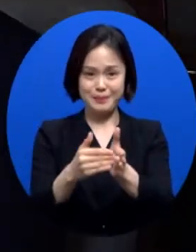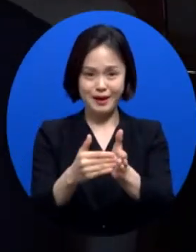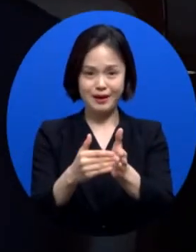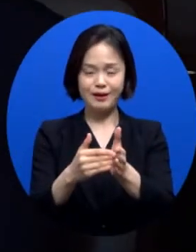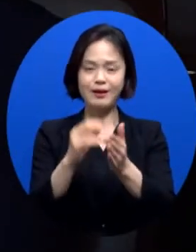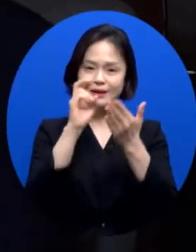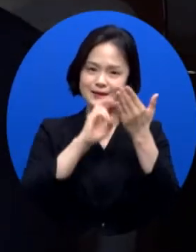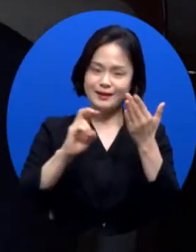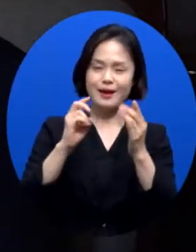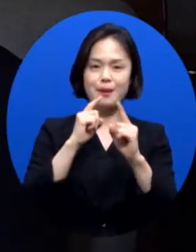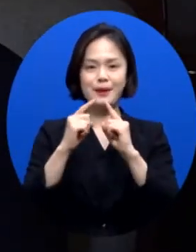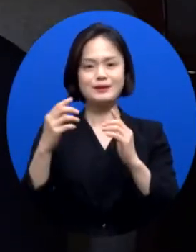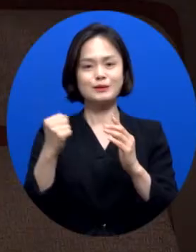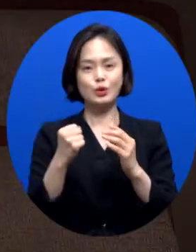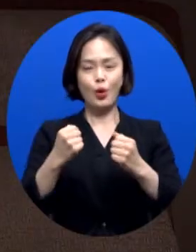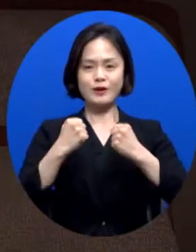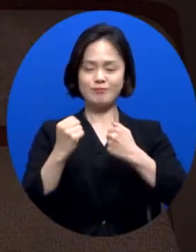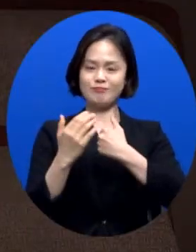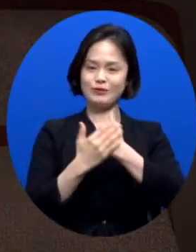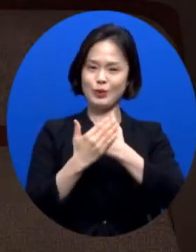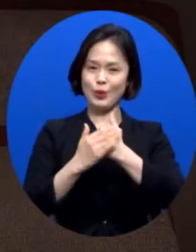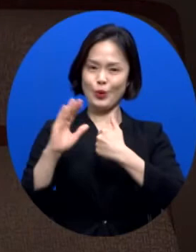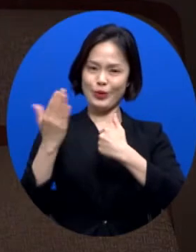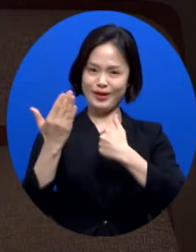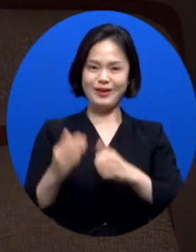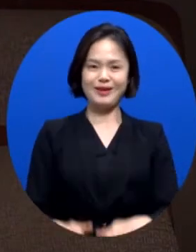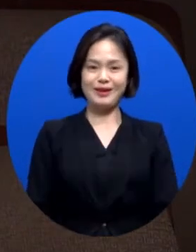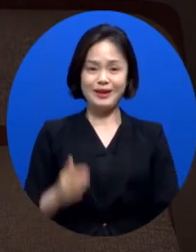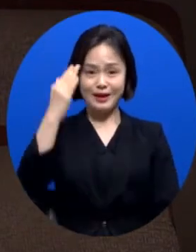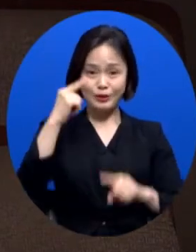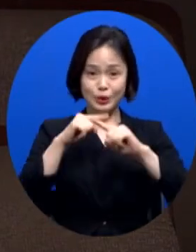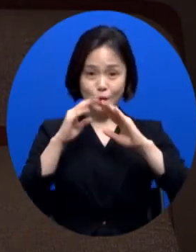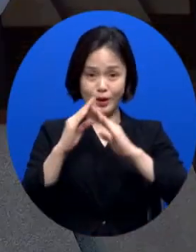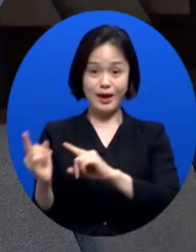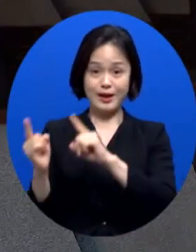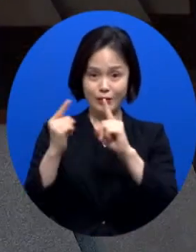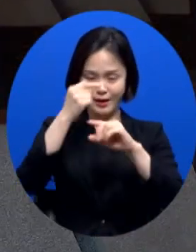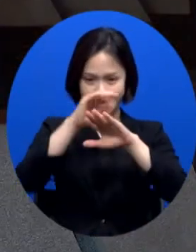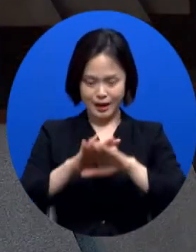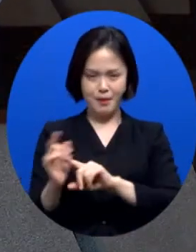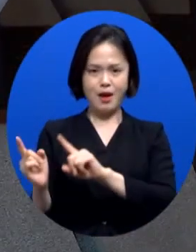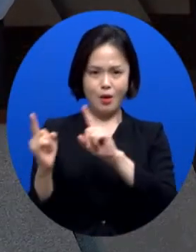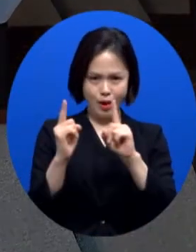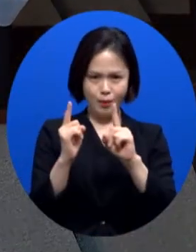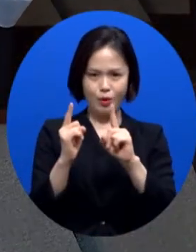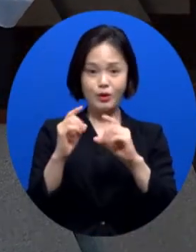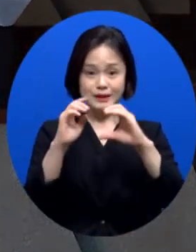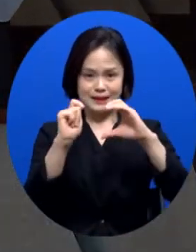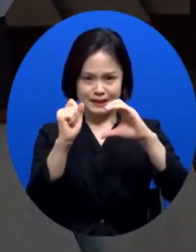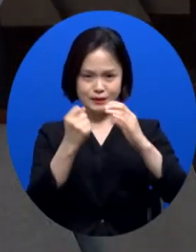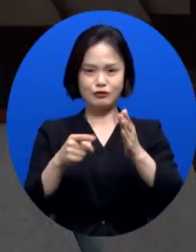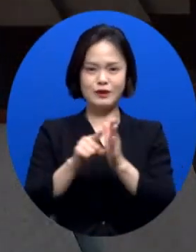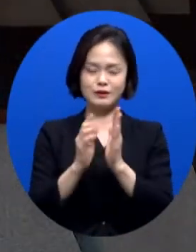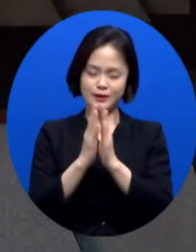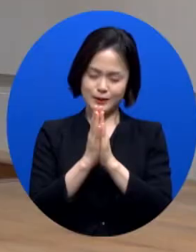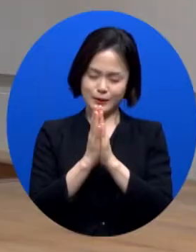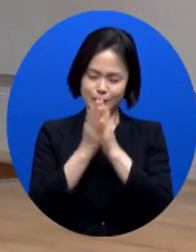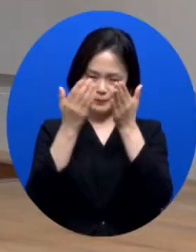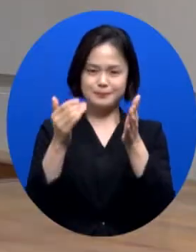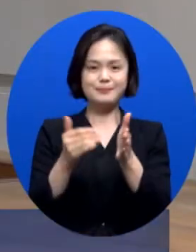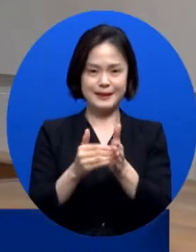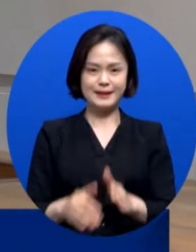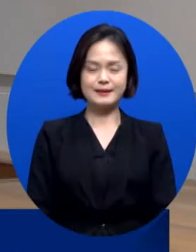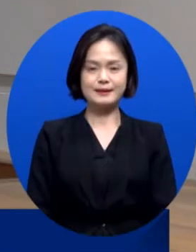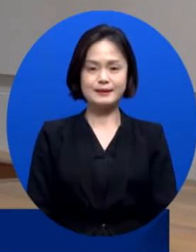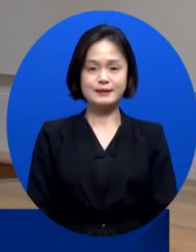얻고 한국교회 예배 회복과 연합 그리고 CTS의 미디어 선교를 위해 뜨겁게 기도했습니다.